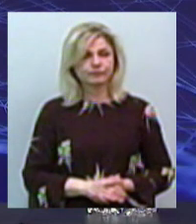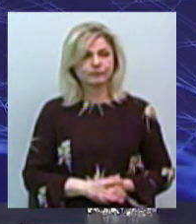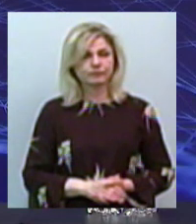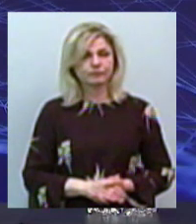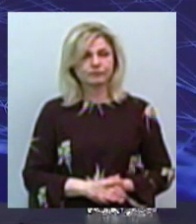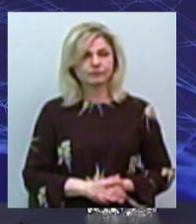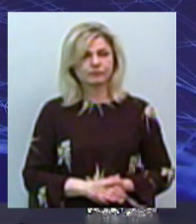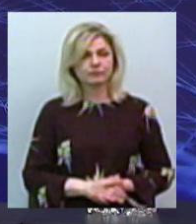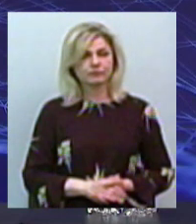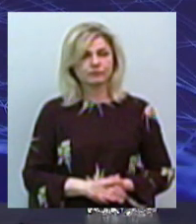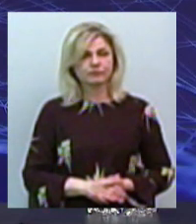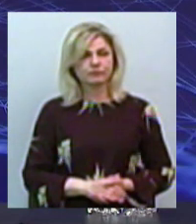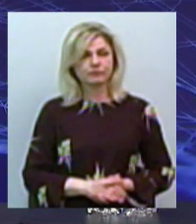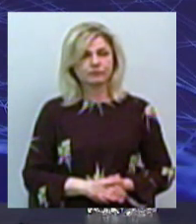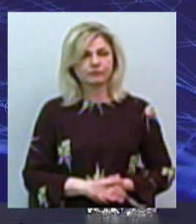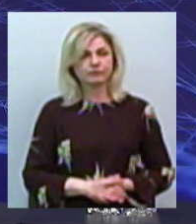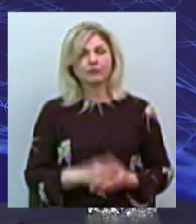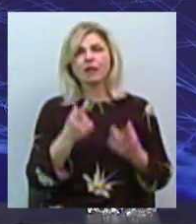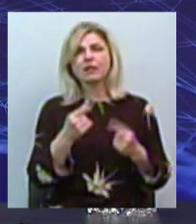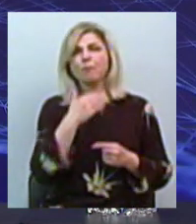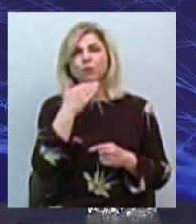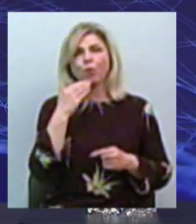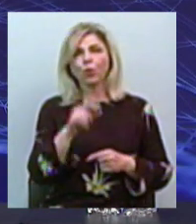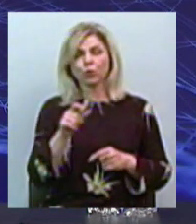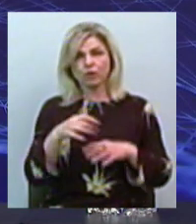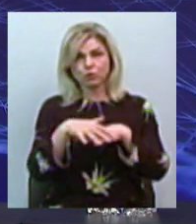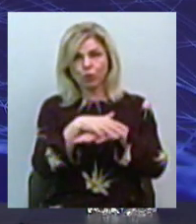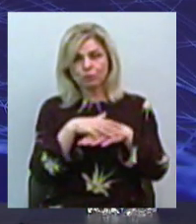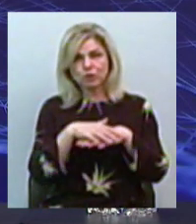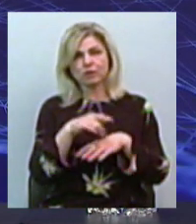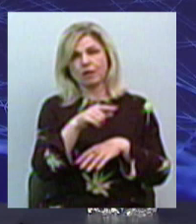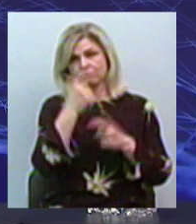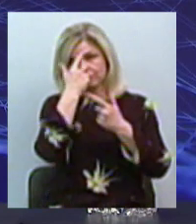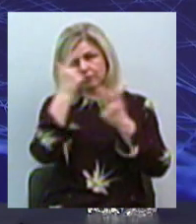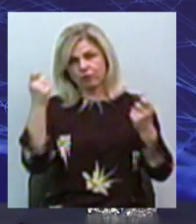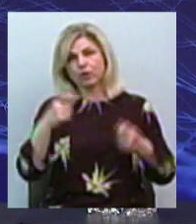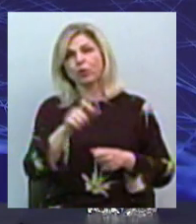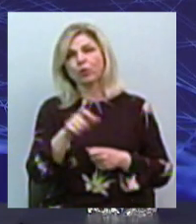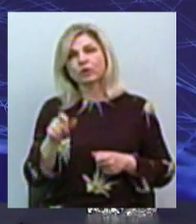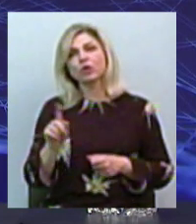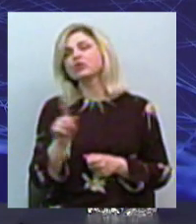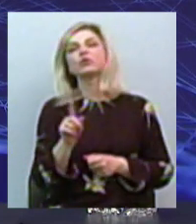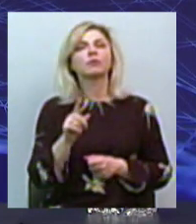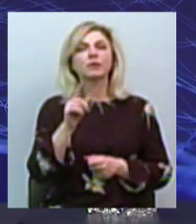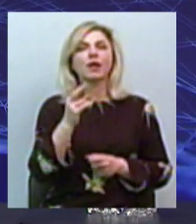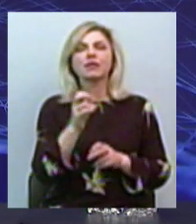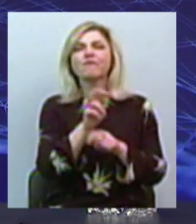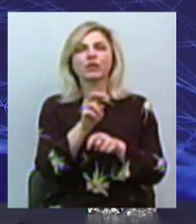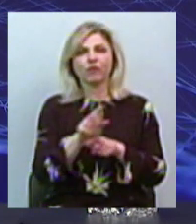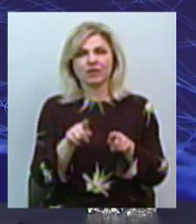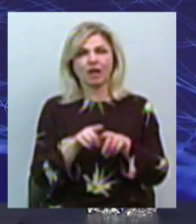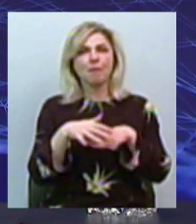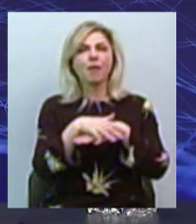ці засоби, де здійснюється скупчення людей. Я закликаю громадськість, щоб не відвідувати такі